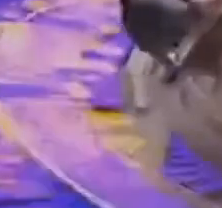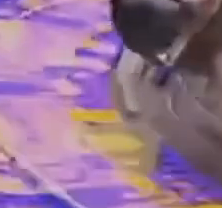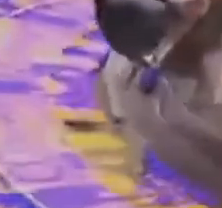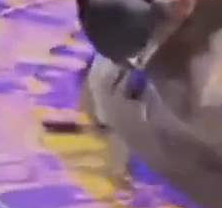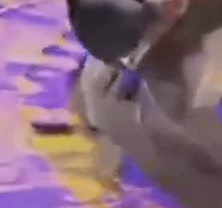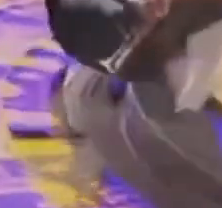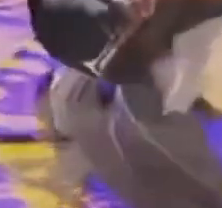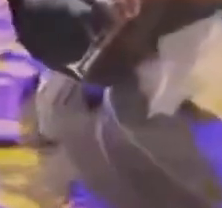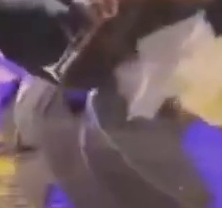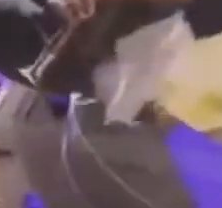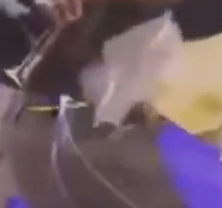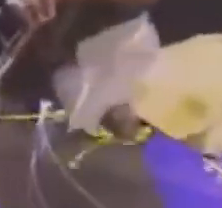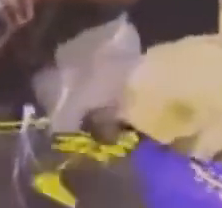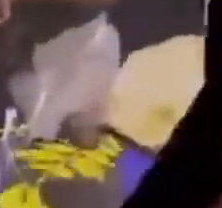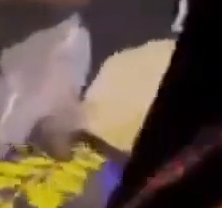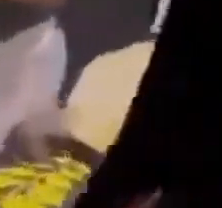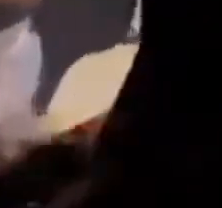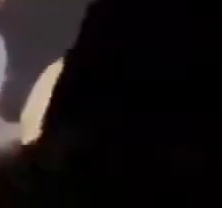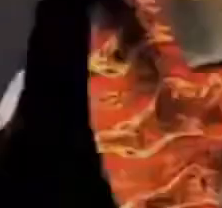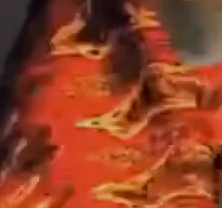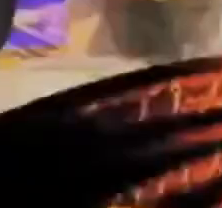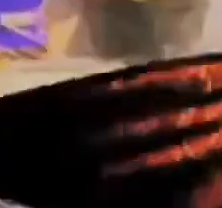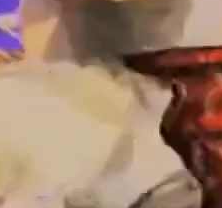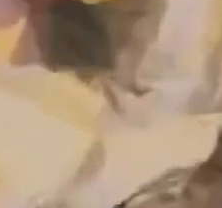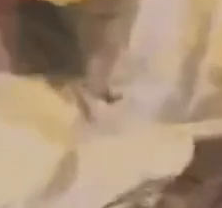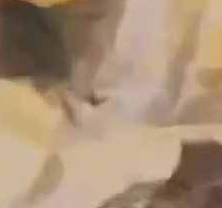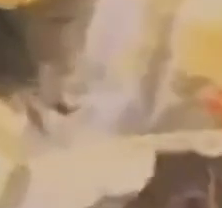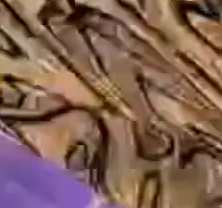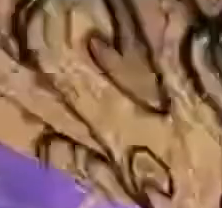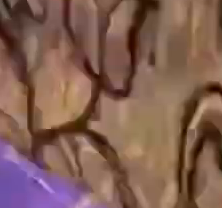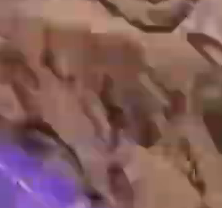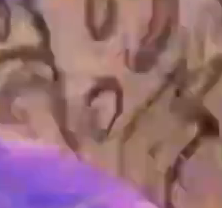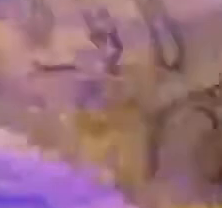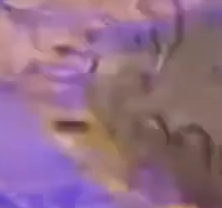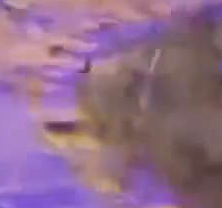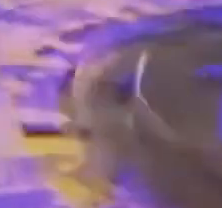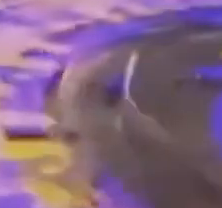के दिए कि रहेंगे